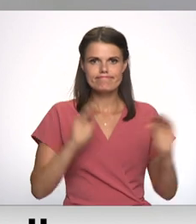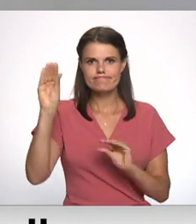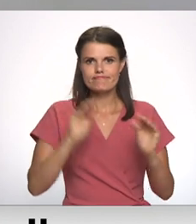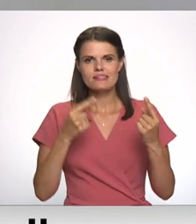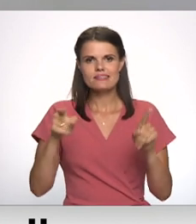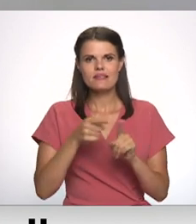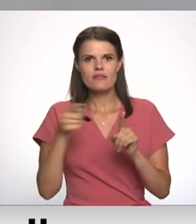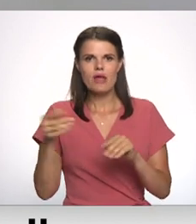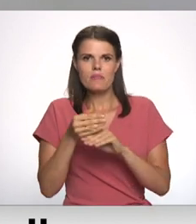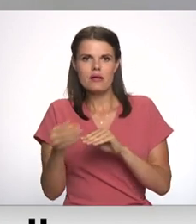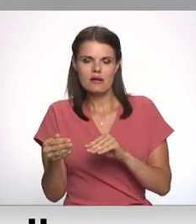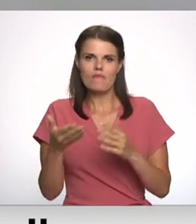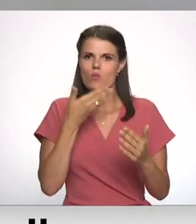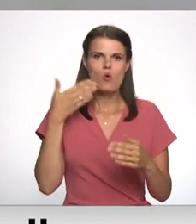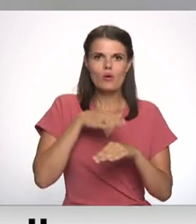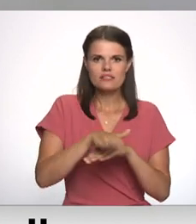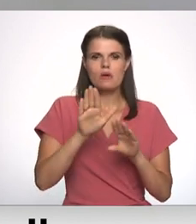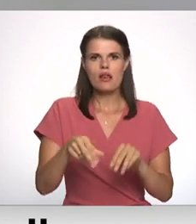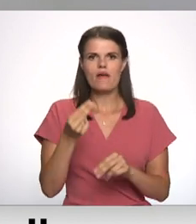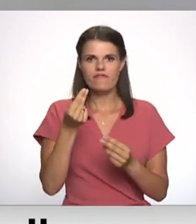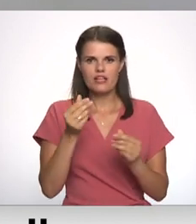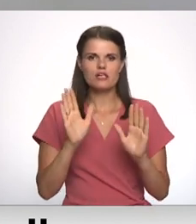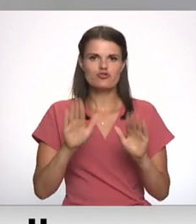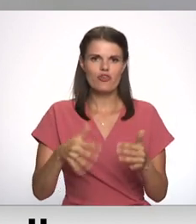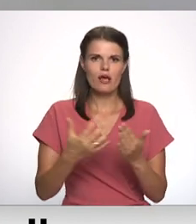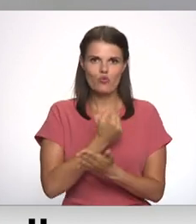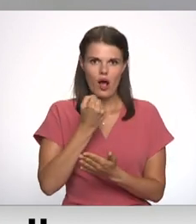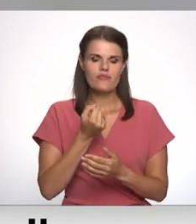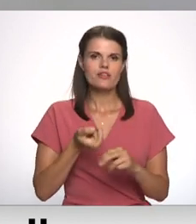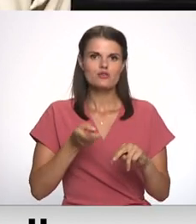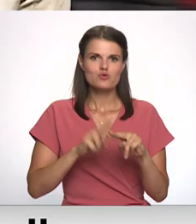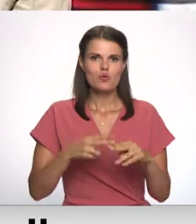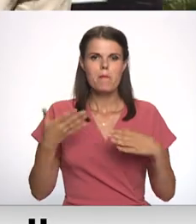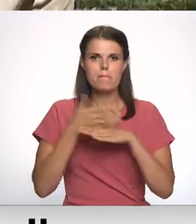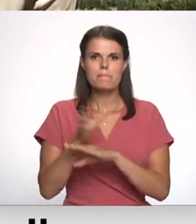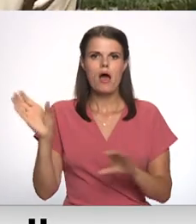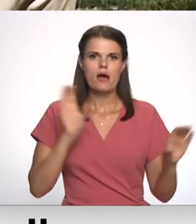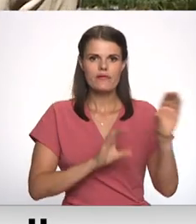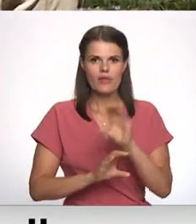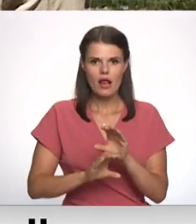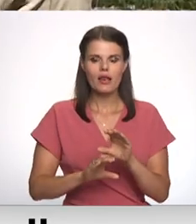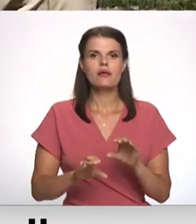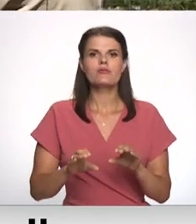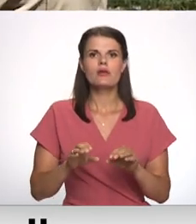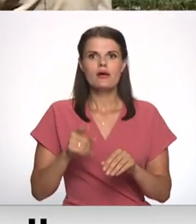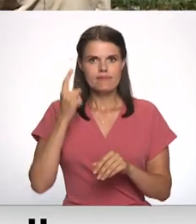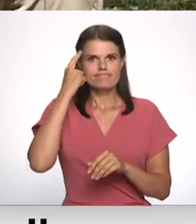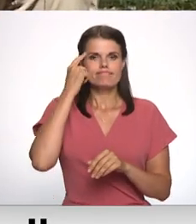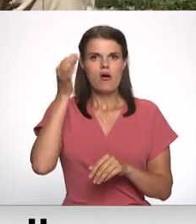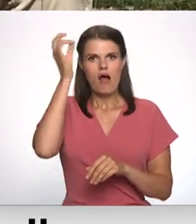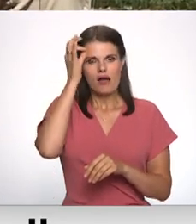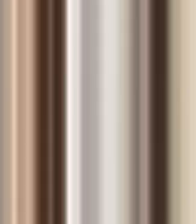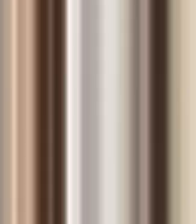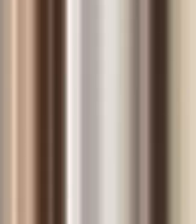termiņi kavējās, kur kaut kādas neizpildes, lai šo finansējumu, teiksim, atrast un pārdalīt. Evitai Sniedzējas pilktā atmiņā